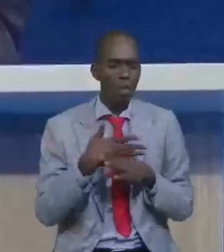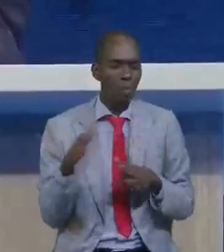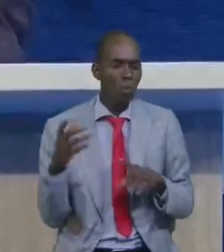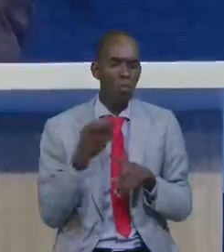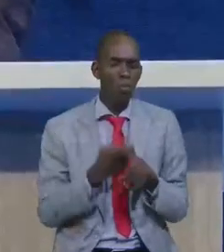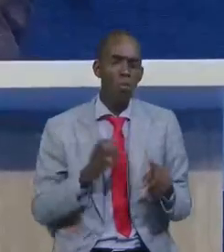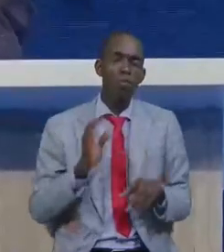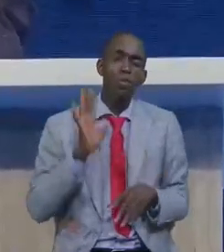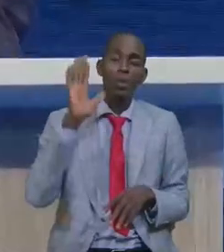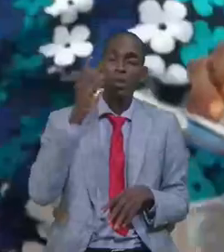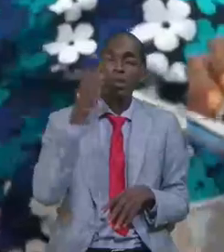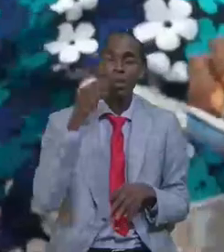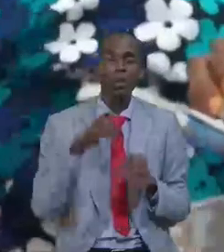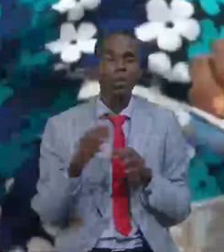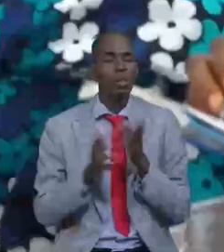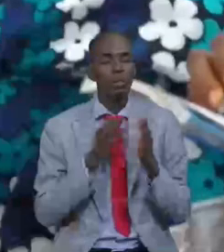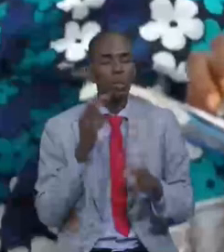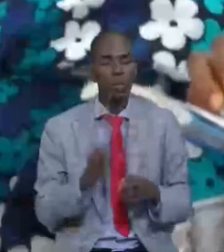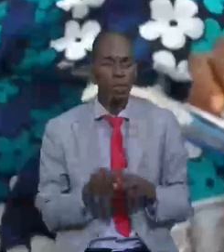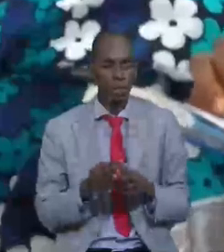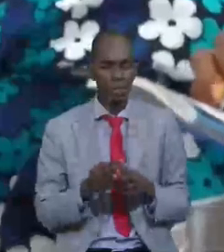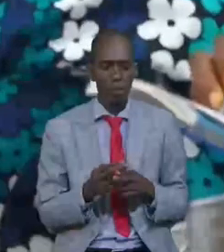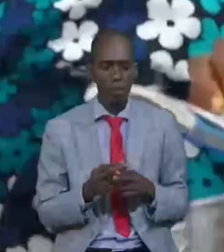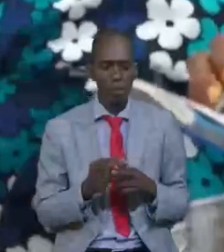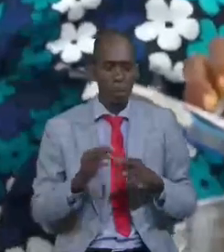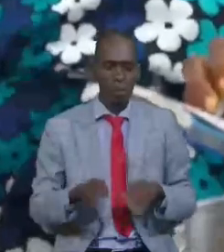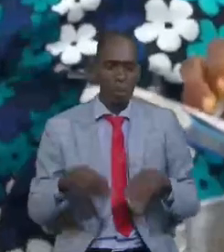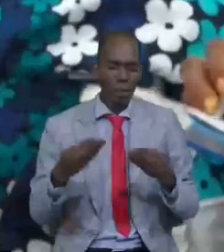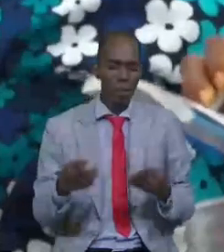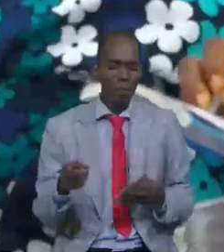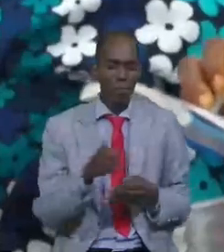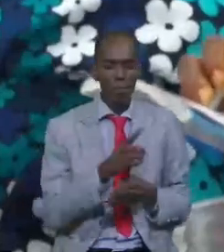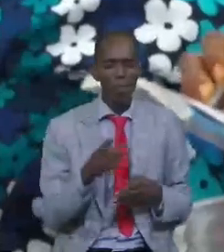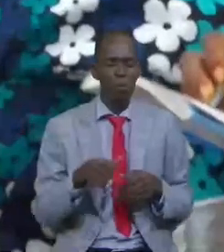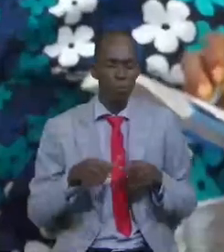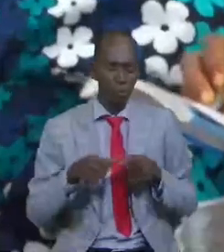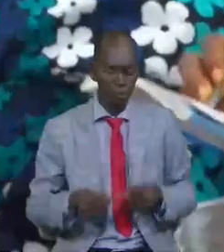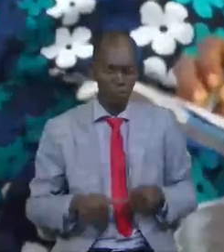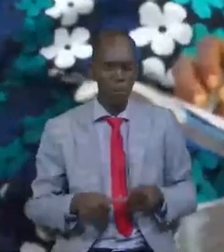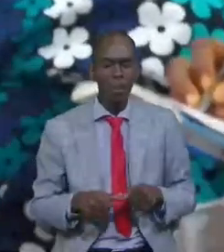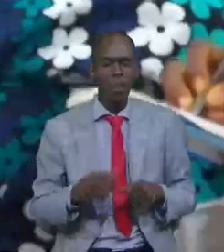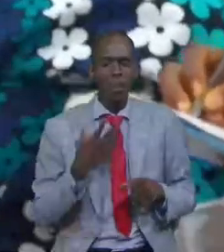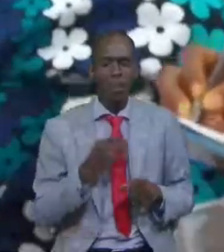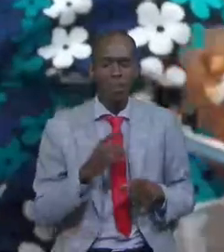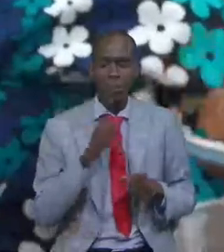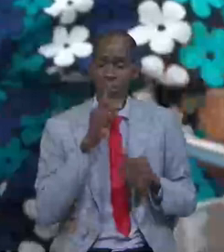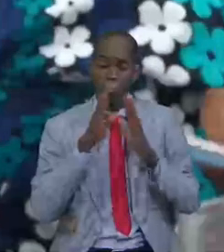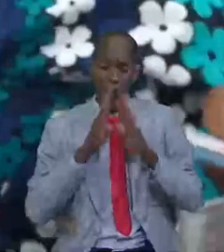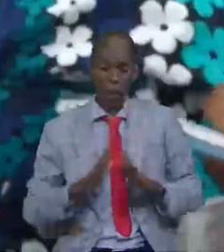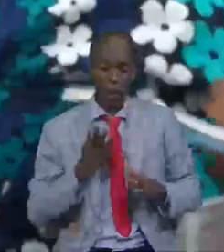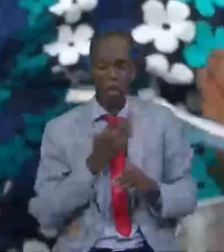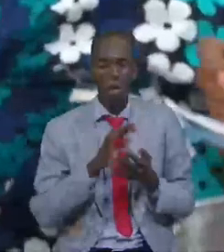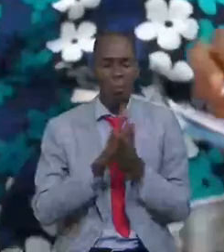de tes yeux au nom de Jésus. Accorde-leur le pardon et la paix dans leur cœur maintenant.